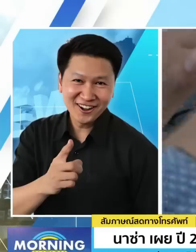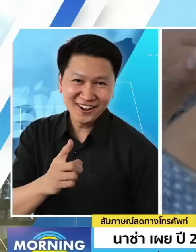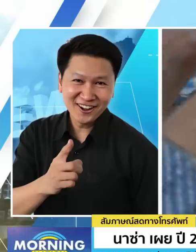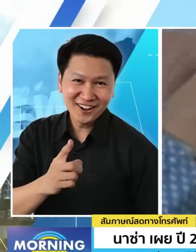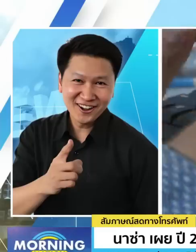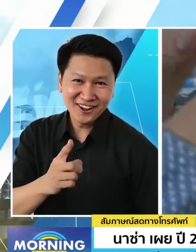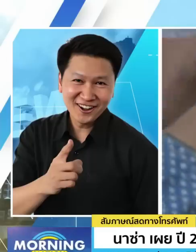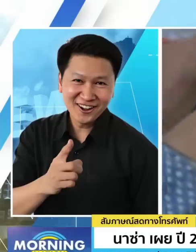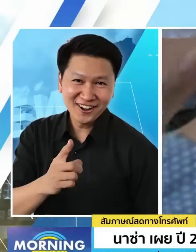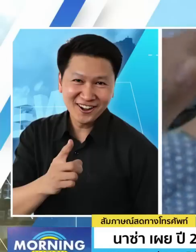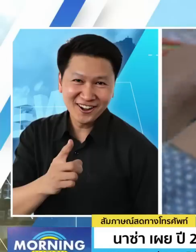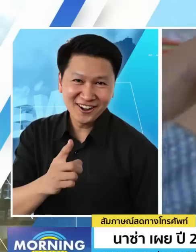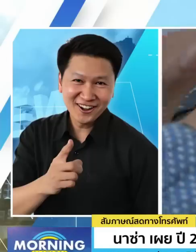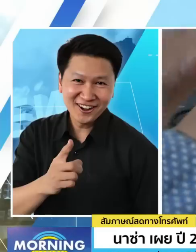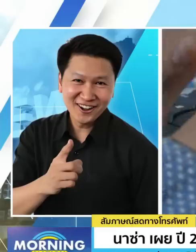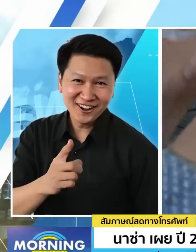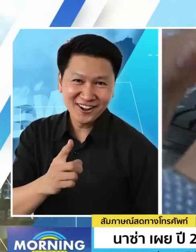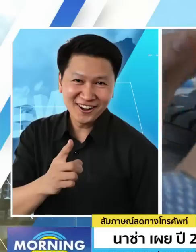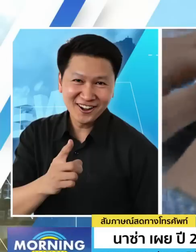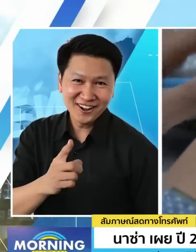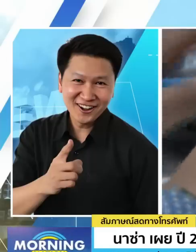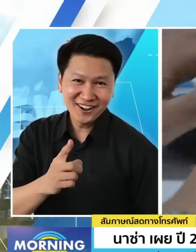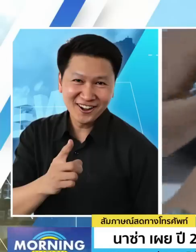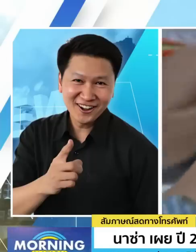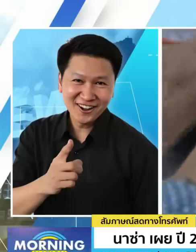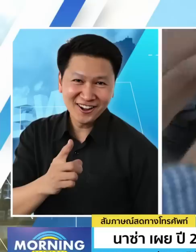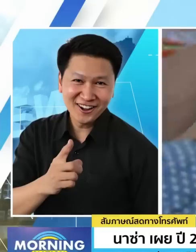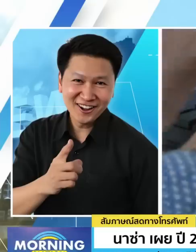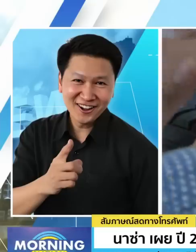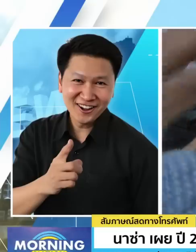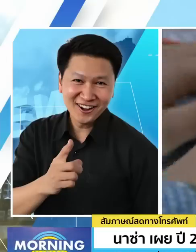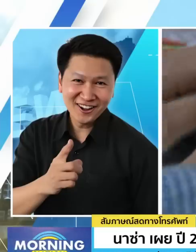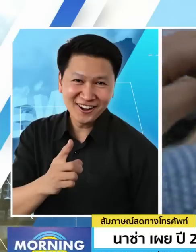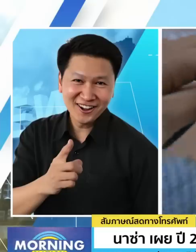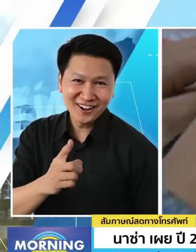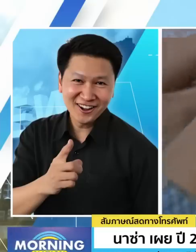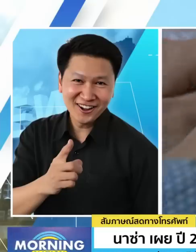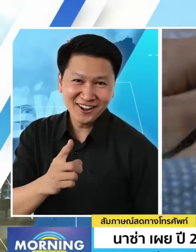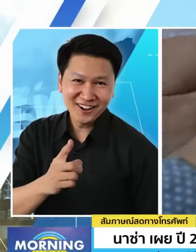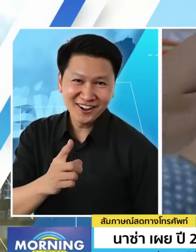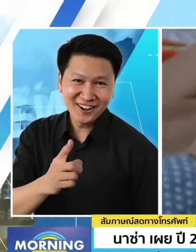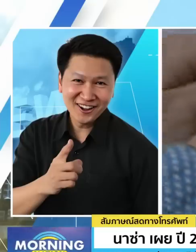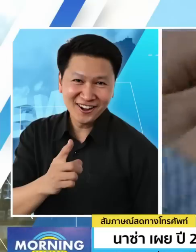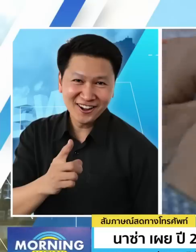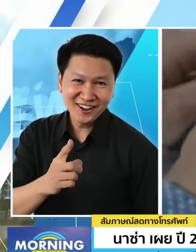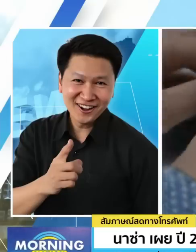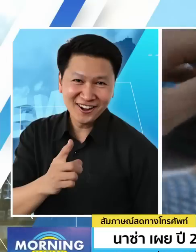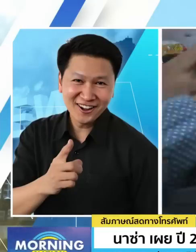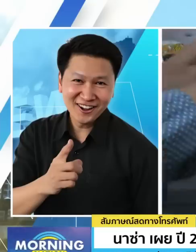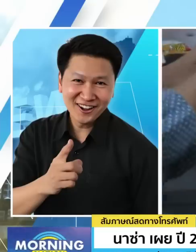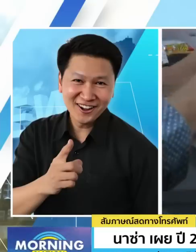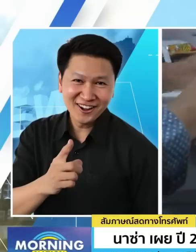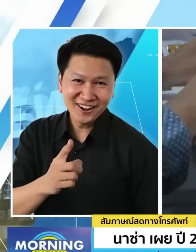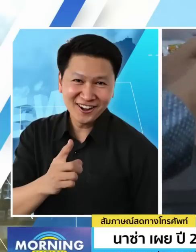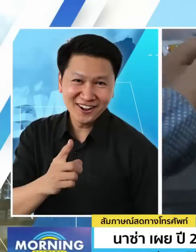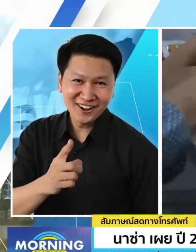ลักษณะของพายุแม่เหล็กไฟฟ้าเนี่ยจะเป็นช่วงที่ค่อนข้างนานหน่อยแล้วก็ผลกระทบจะไปเกี่ยวกับพวกเรื่องการเหนี่ยวนำไฟฟ้าพวกโรงไฟฟ้ามากกว่าเพราะนั้นก็เหมือนกัน